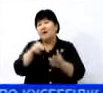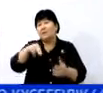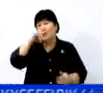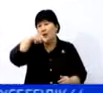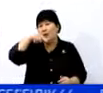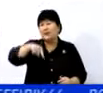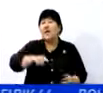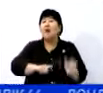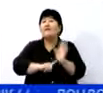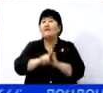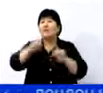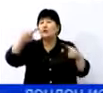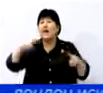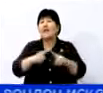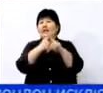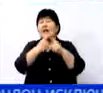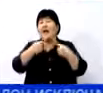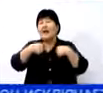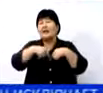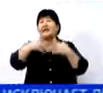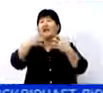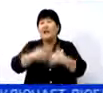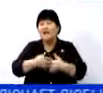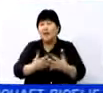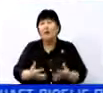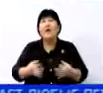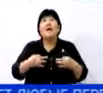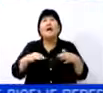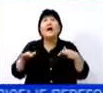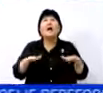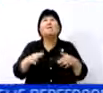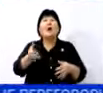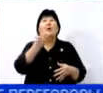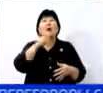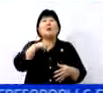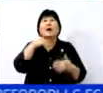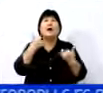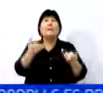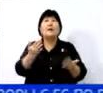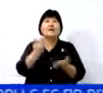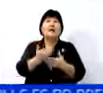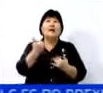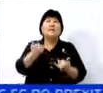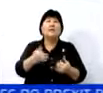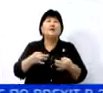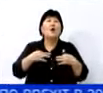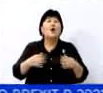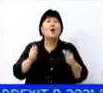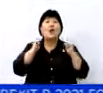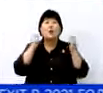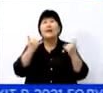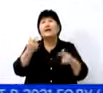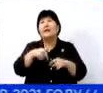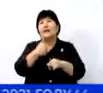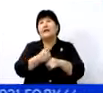Петроказахстан ведущим инженером отдела технологий. На торжественном мероприятии теплые поздравления прозвучали в адрес юбиляров. Одни из